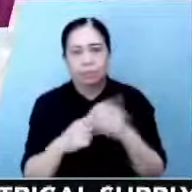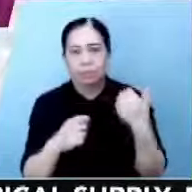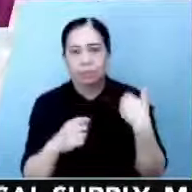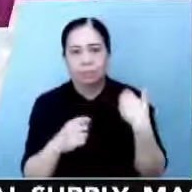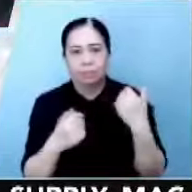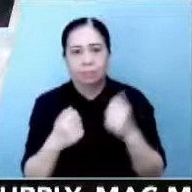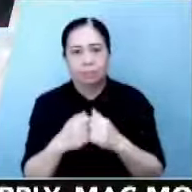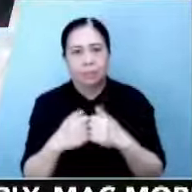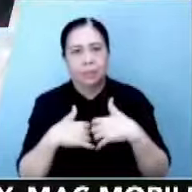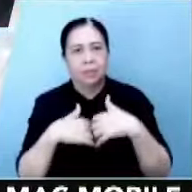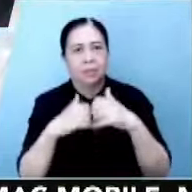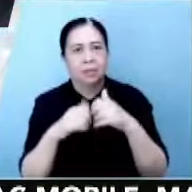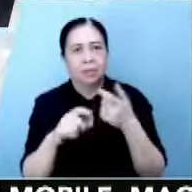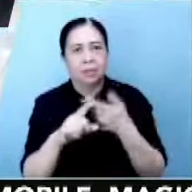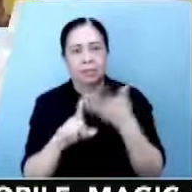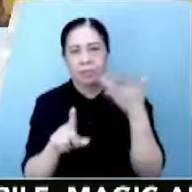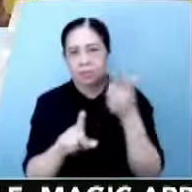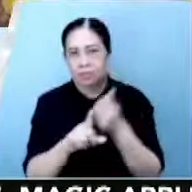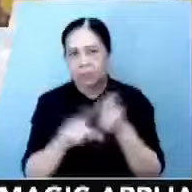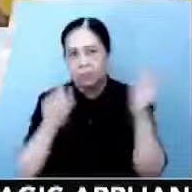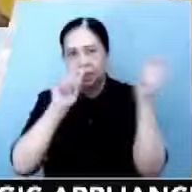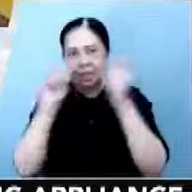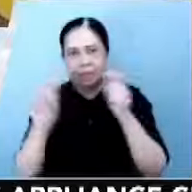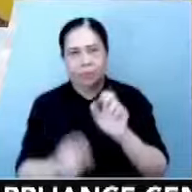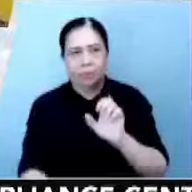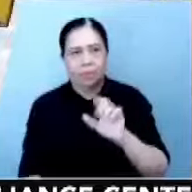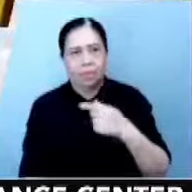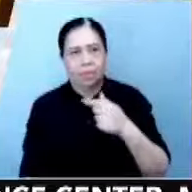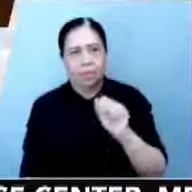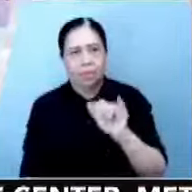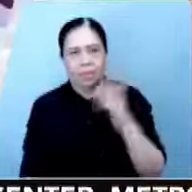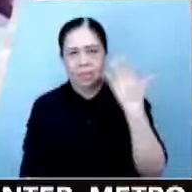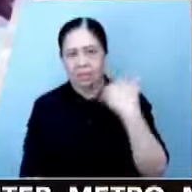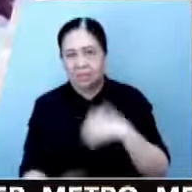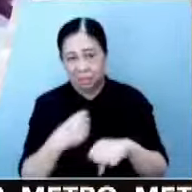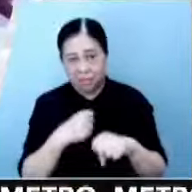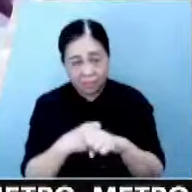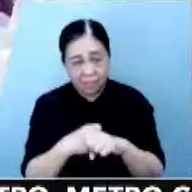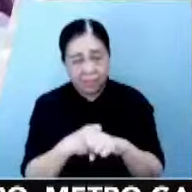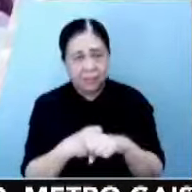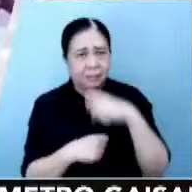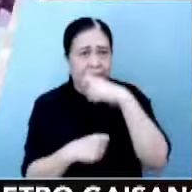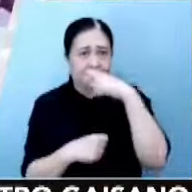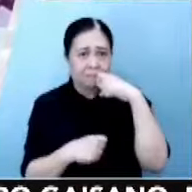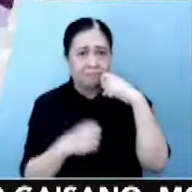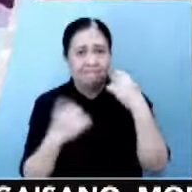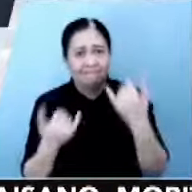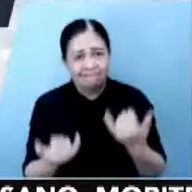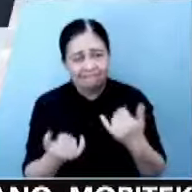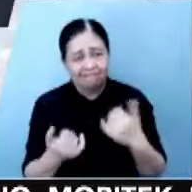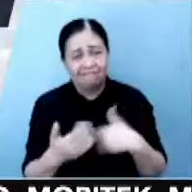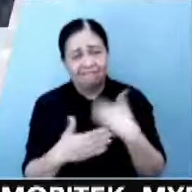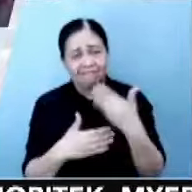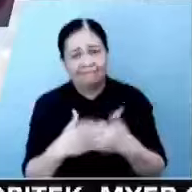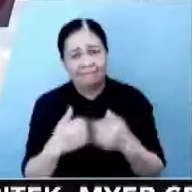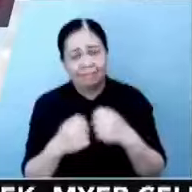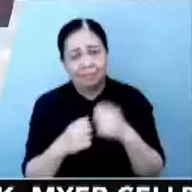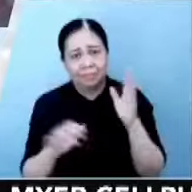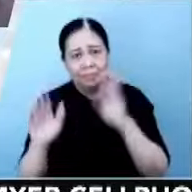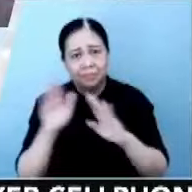nakababangon sa pinsala ng bagyong Egay noong nakaraang taon. Tagtuyot naman ang iniinda ngayon. Usually,